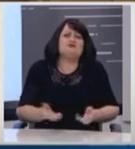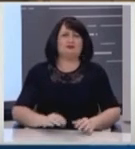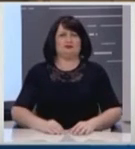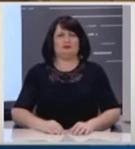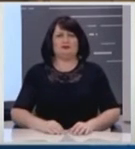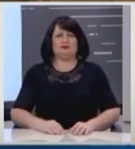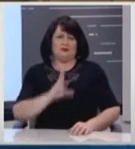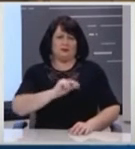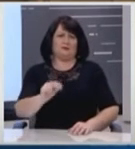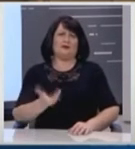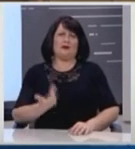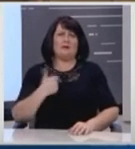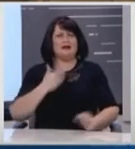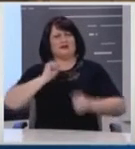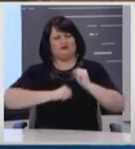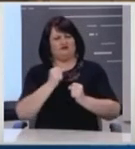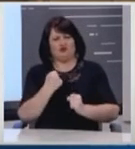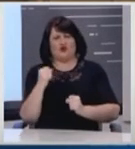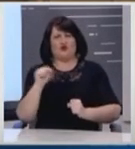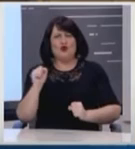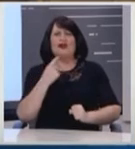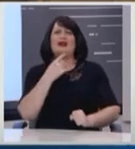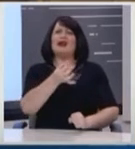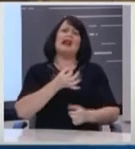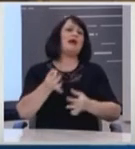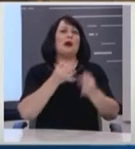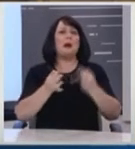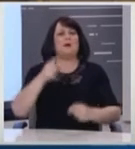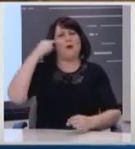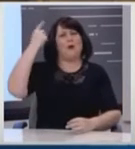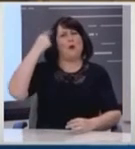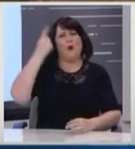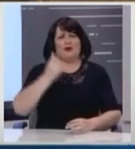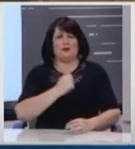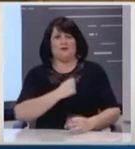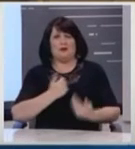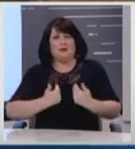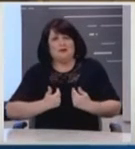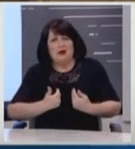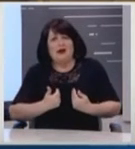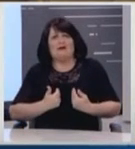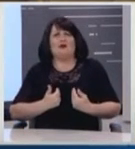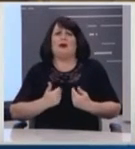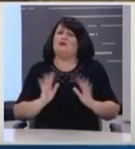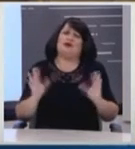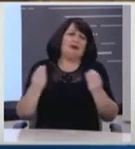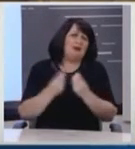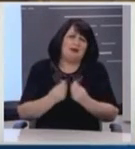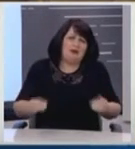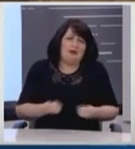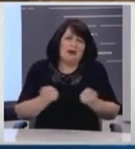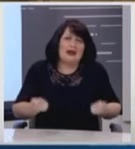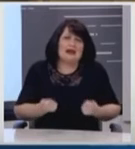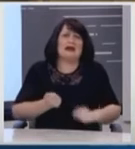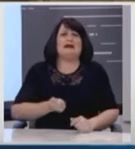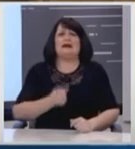που αντιστέκονται, αρχίζουν να τσαμπουνάνε τα περί ουτοπίας των θέσεών μας, επιστρατεύοντας ξανά τα